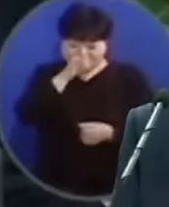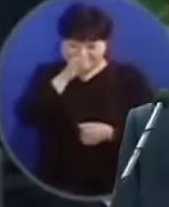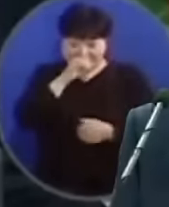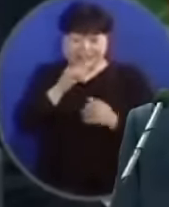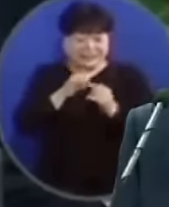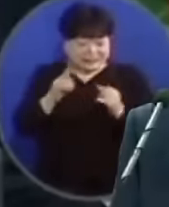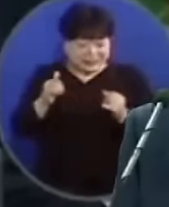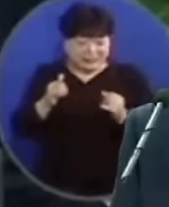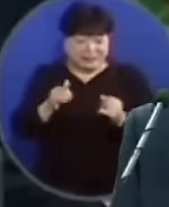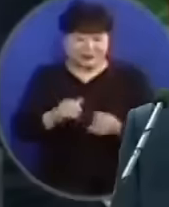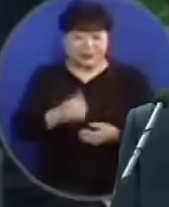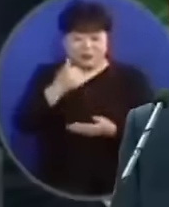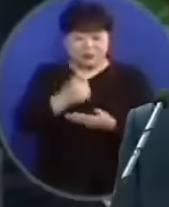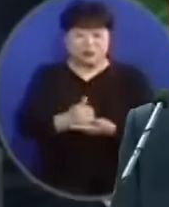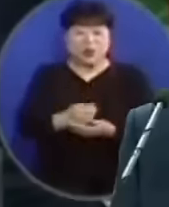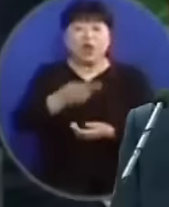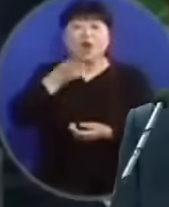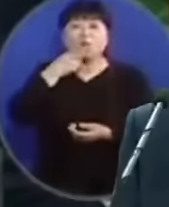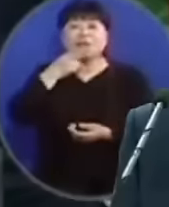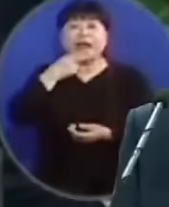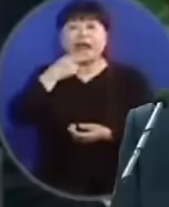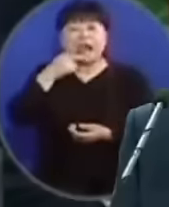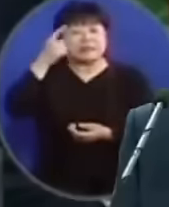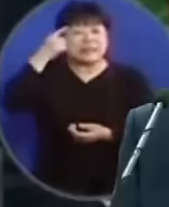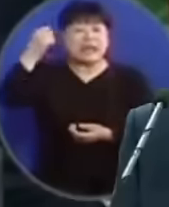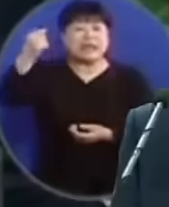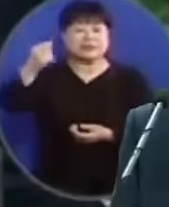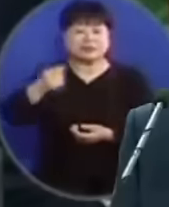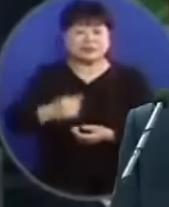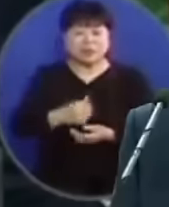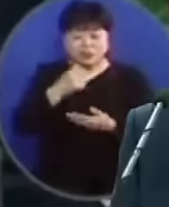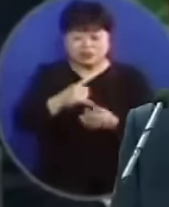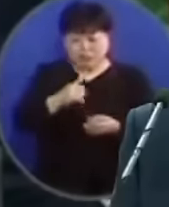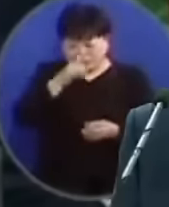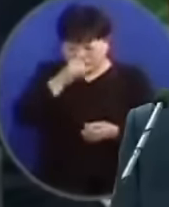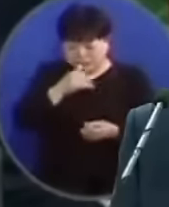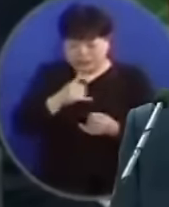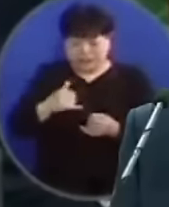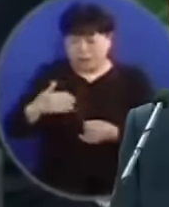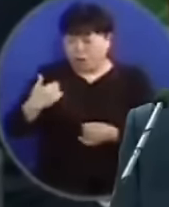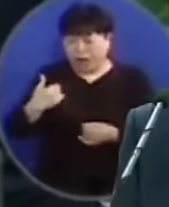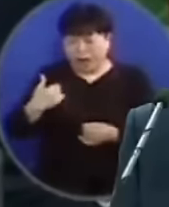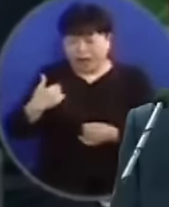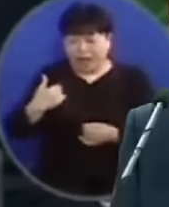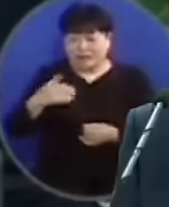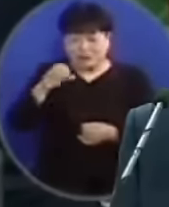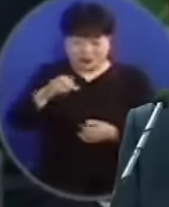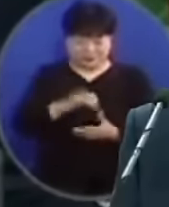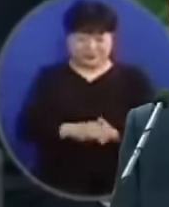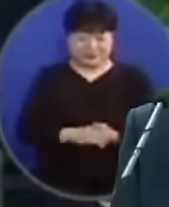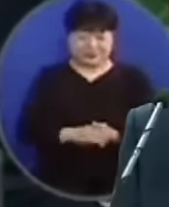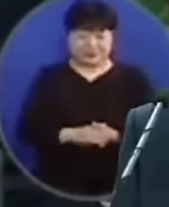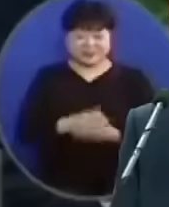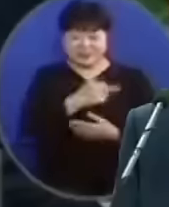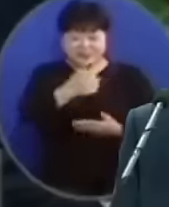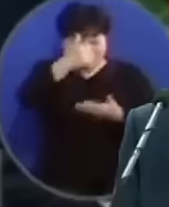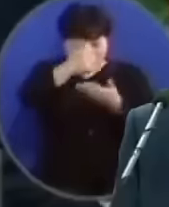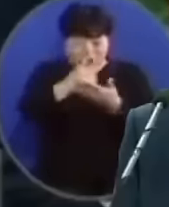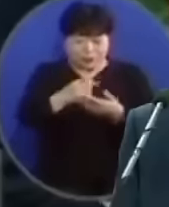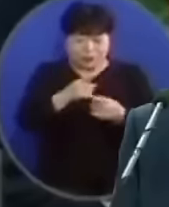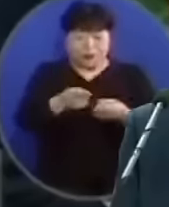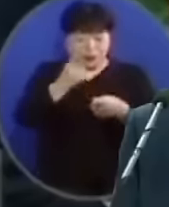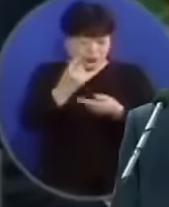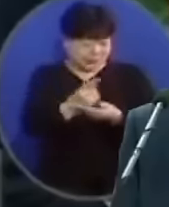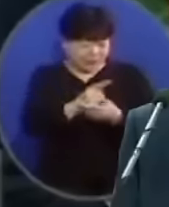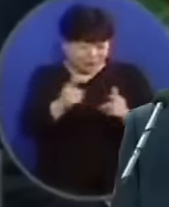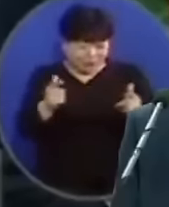세상 사람들은 죄인은 죄인인데 자기가 죄인이라고 모르는 사람들이 사는 것이 세상 사람인 것입니다. 큰 죄인은 교회에 들어오지